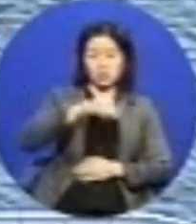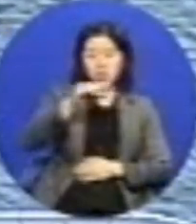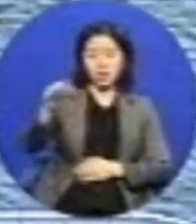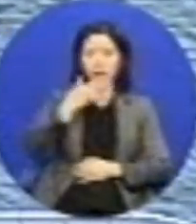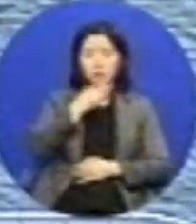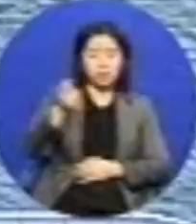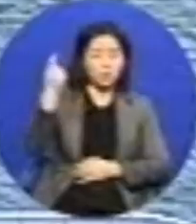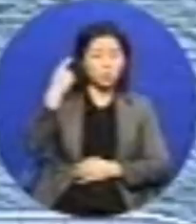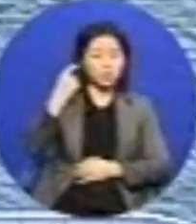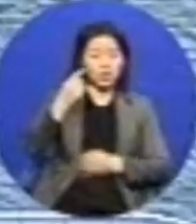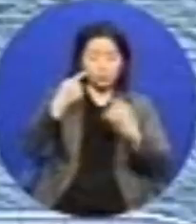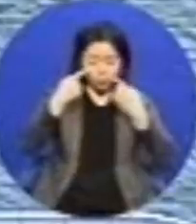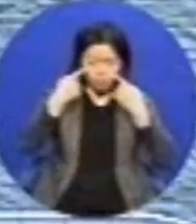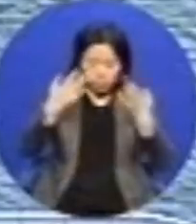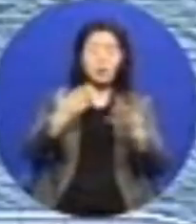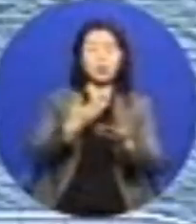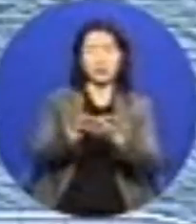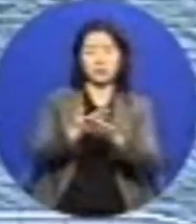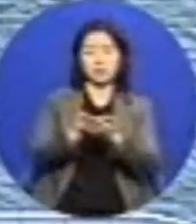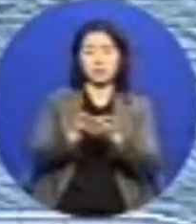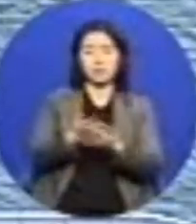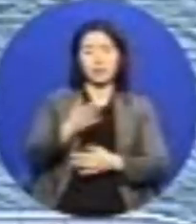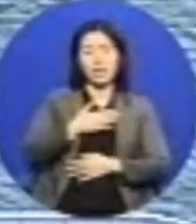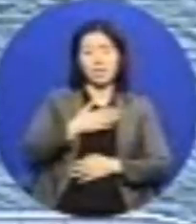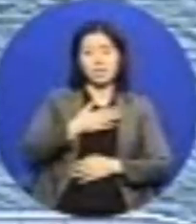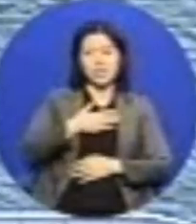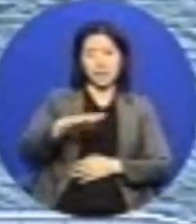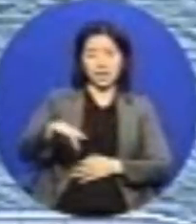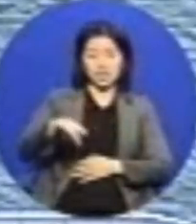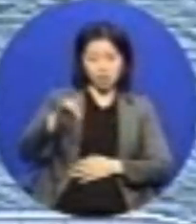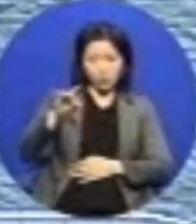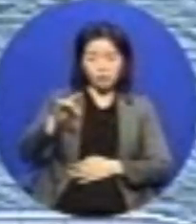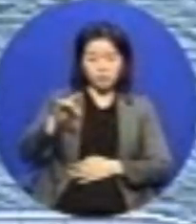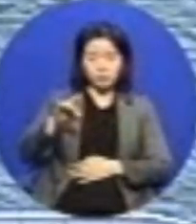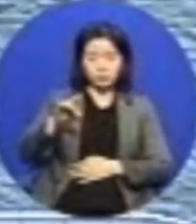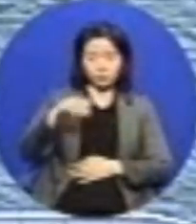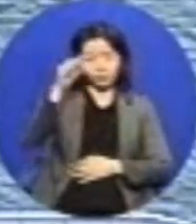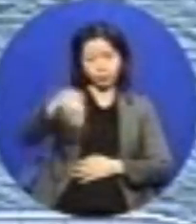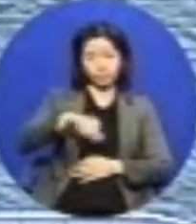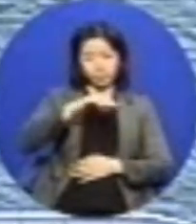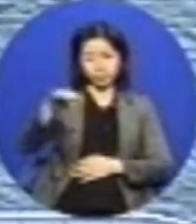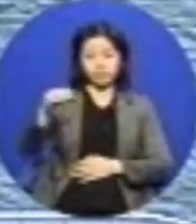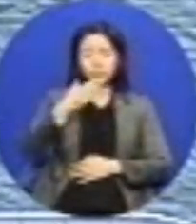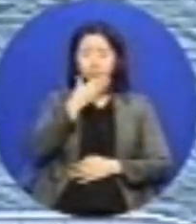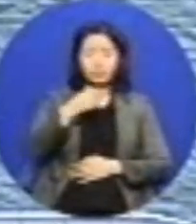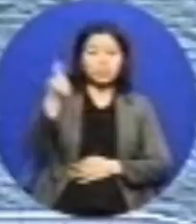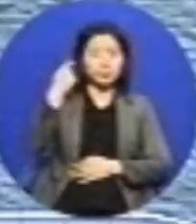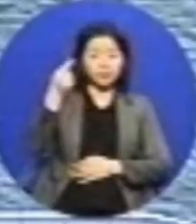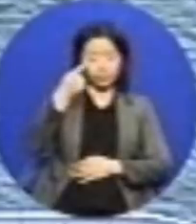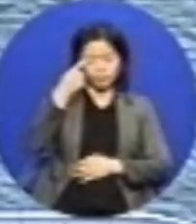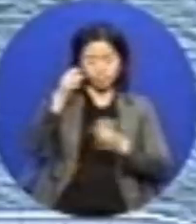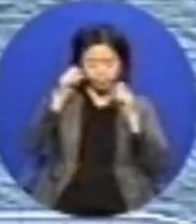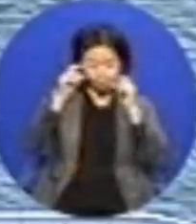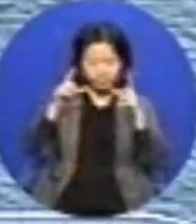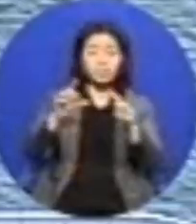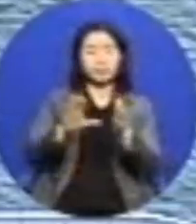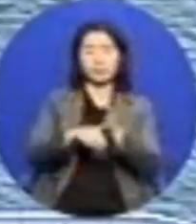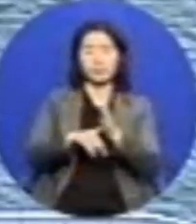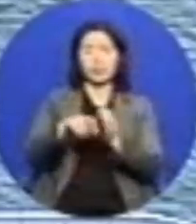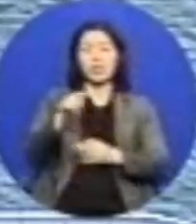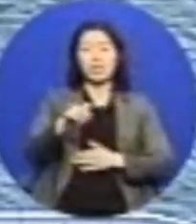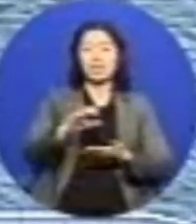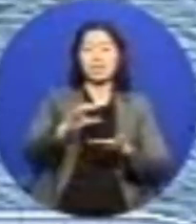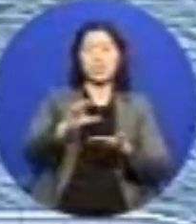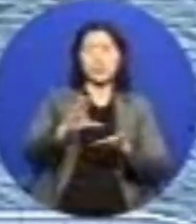분명히 하시라는 겁니다 제가 처음 십자가 복음에 대해서 눈이 열렸을 때 그때 주님은